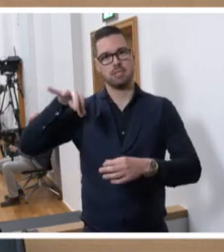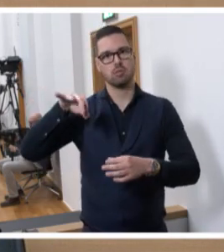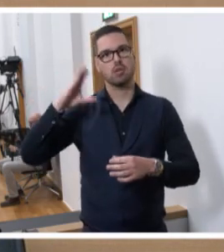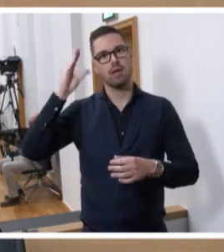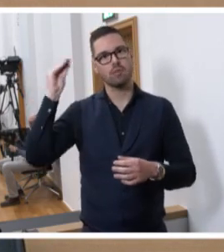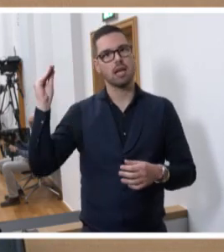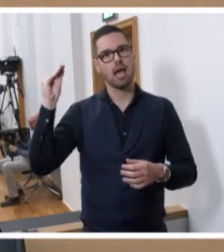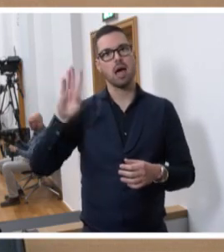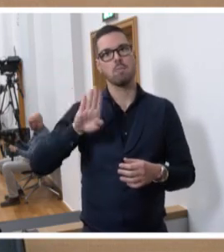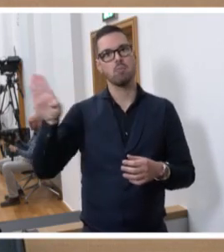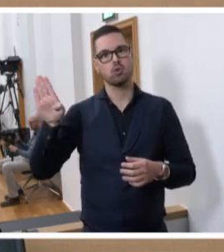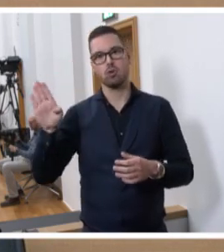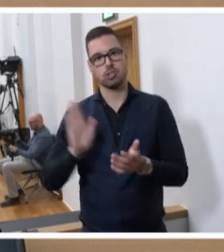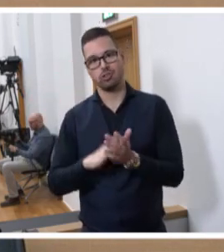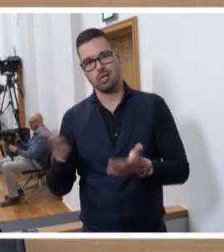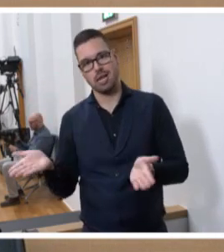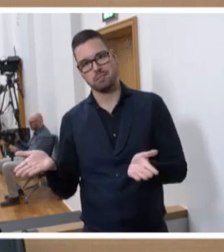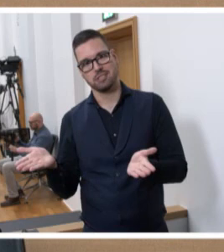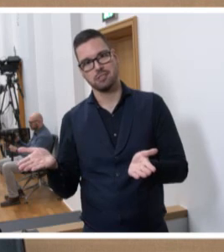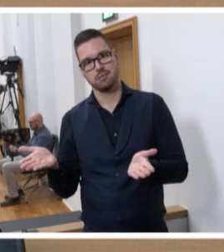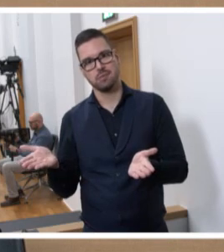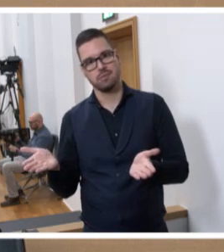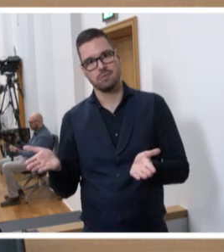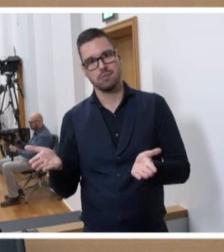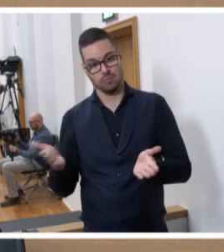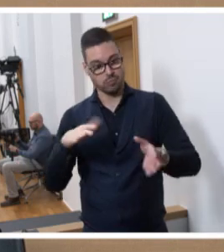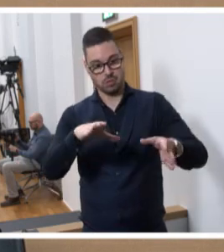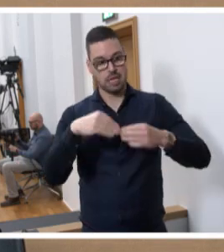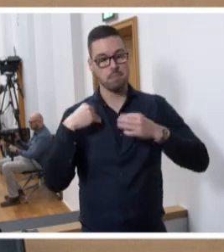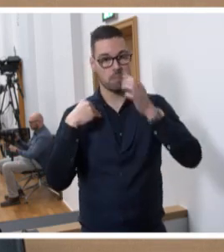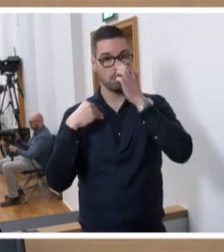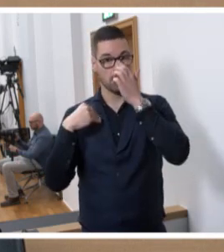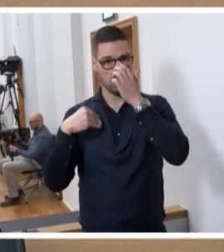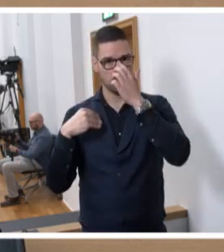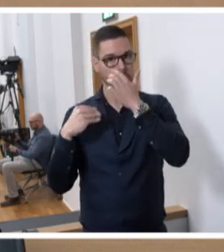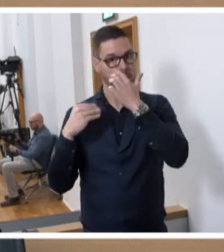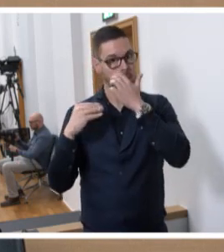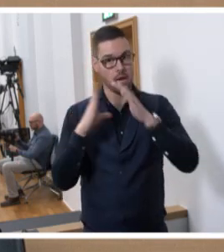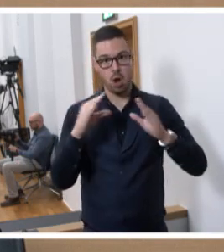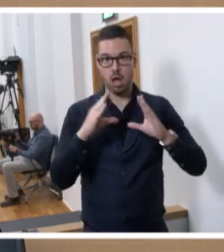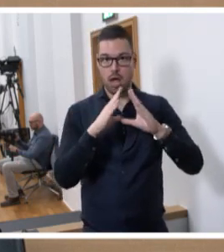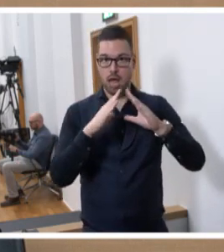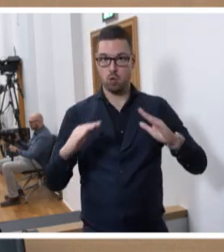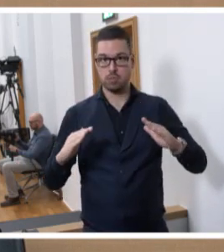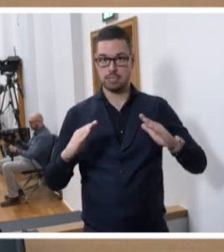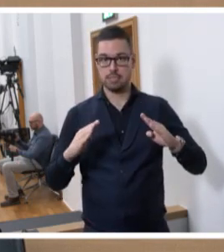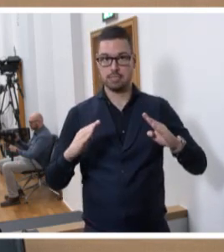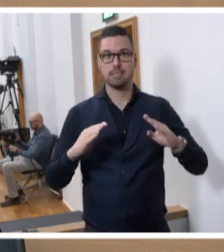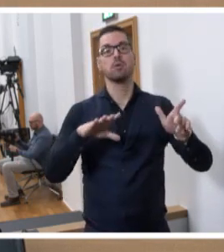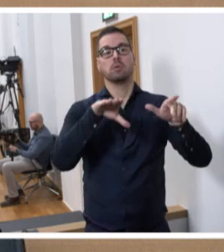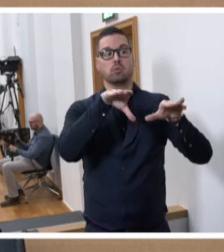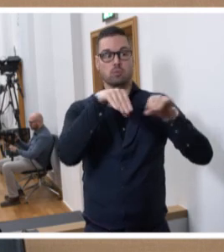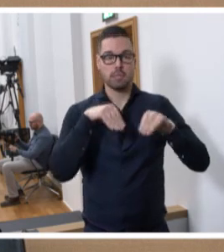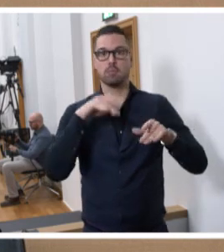bohlien geführt wurde nicht geklappt hat ja diese Bestandsaufnahme die haben wir gemacht als wir das Haus übernommen haben und wir arbeiten jetzt seit Monaten dran